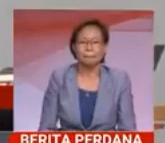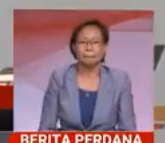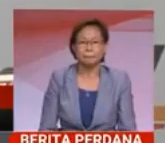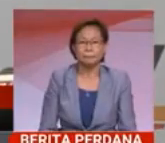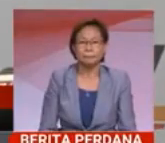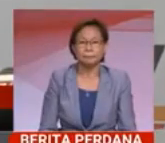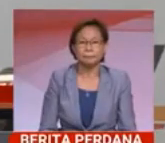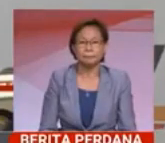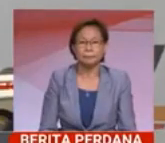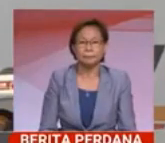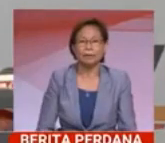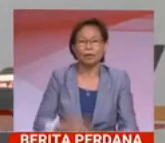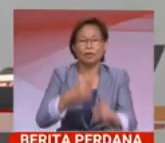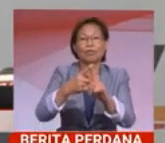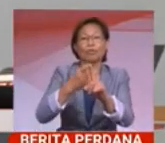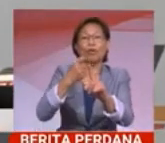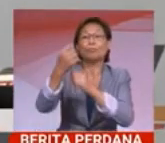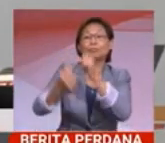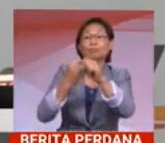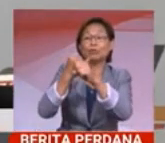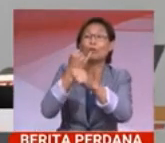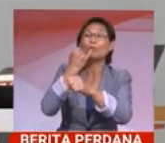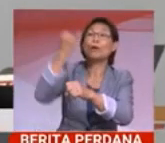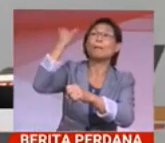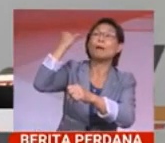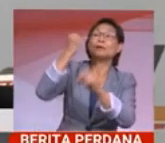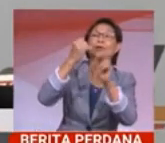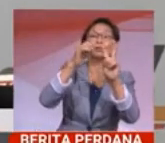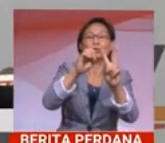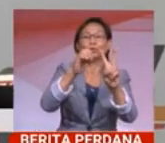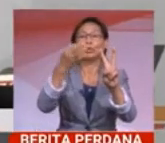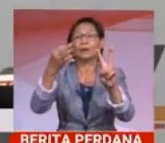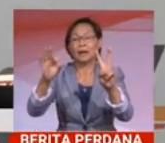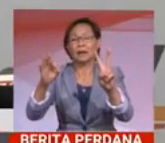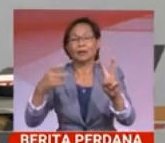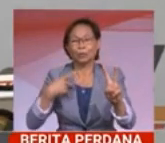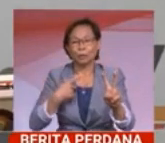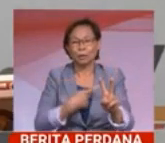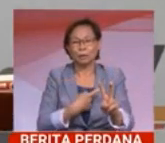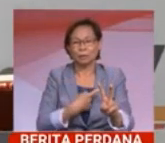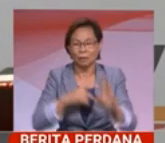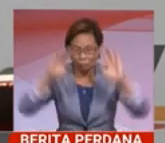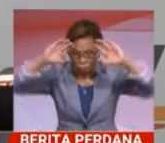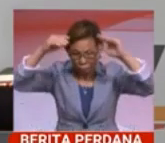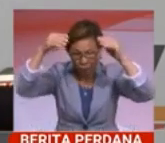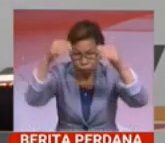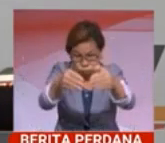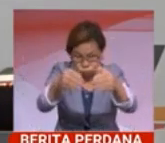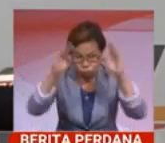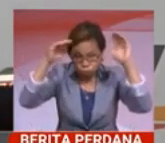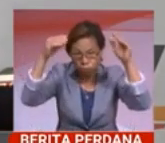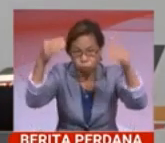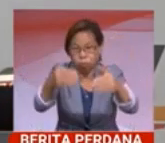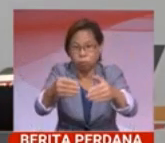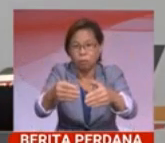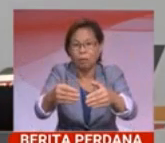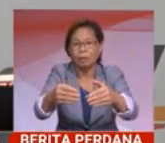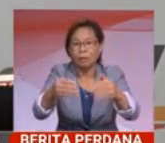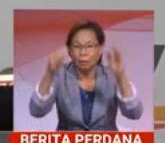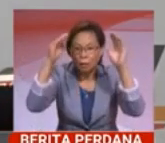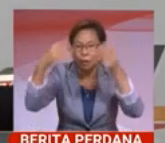jisse ki bejo malasya fiesta teduh afif main ke situ mau bermain